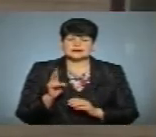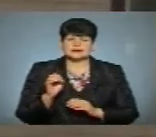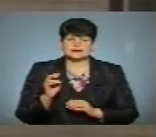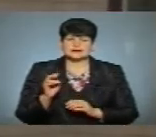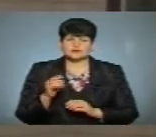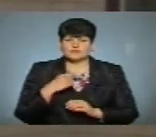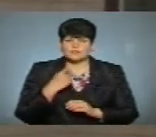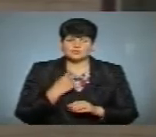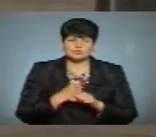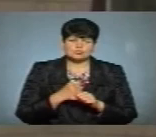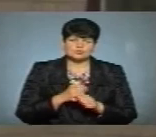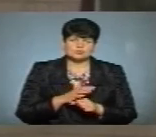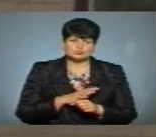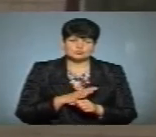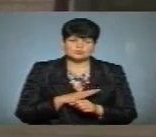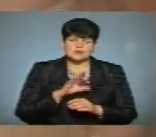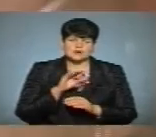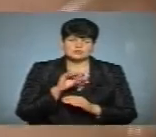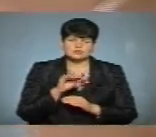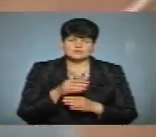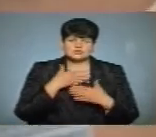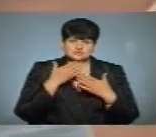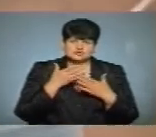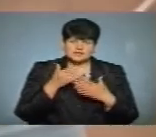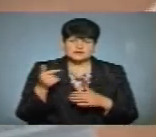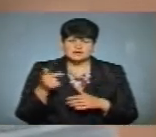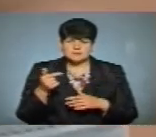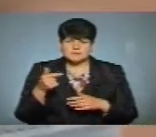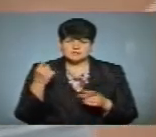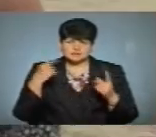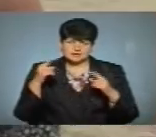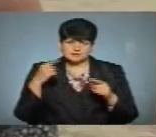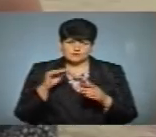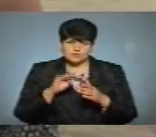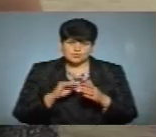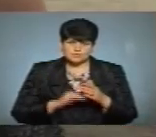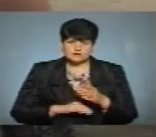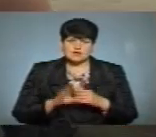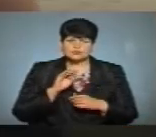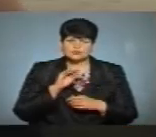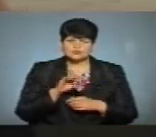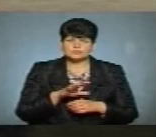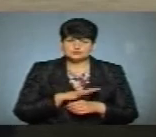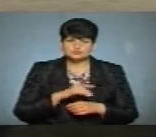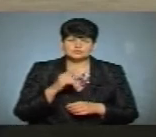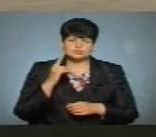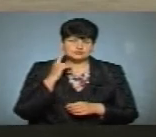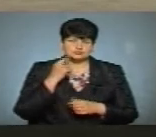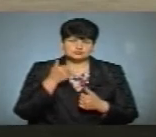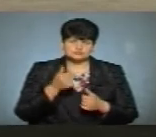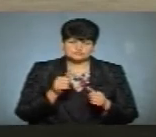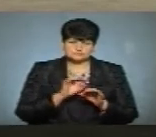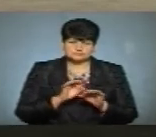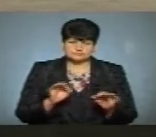каже, робота складалася з аудіювання, читання, граматики та твору. Саме аудіювання було чути дуже якісно.